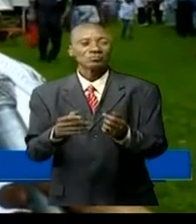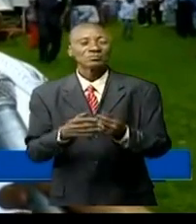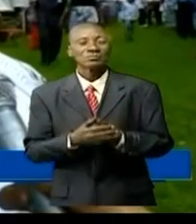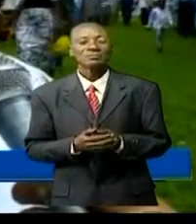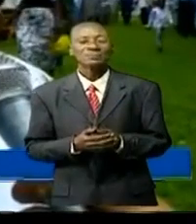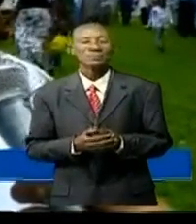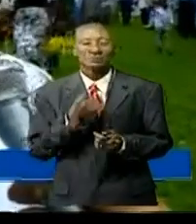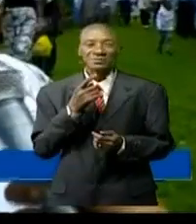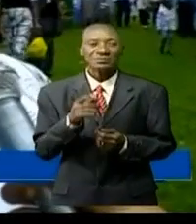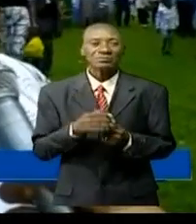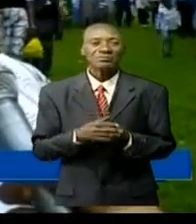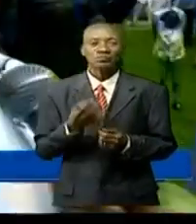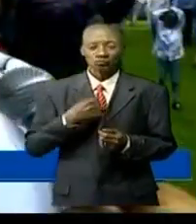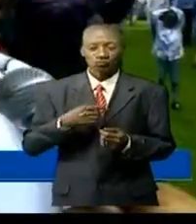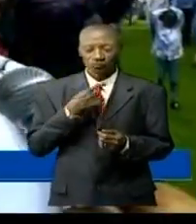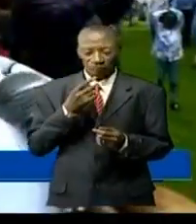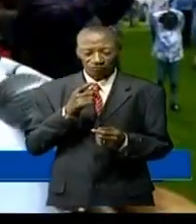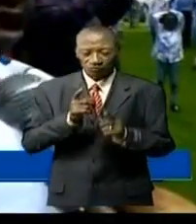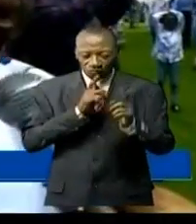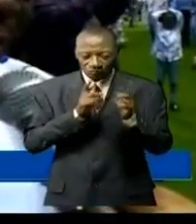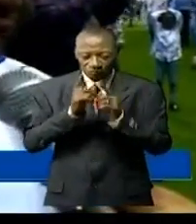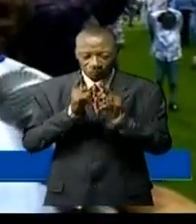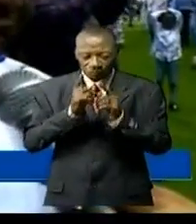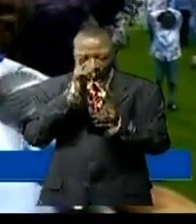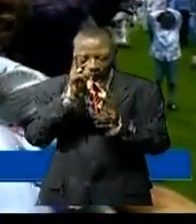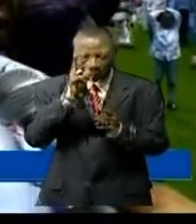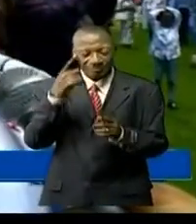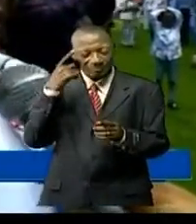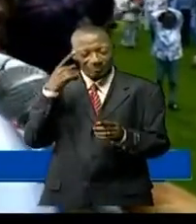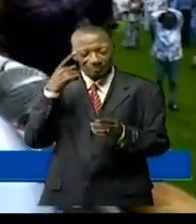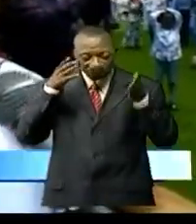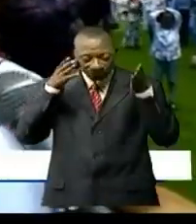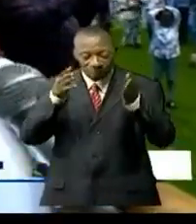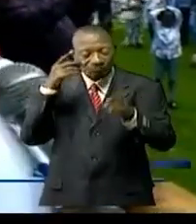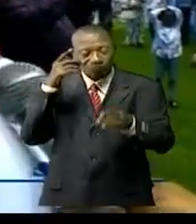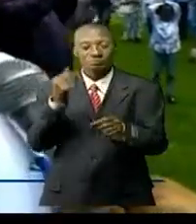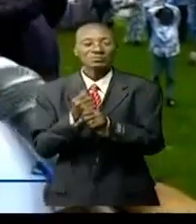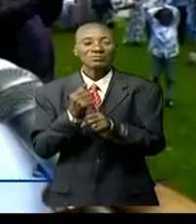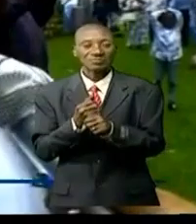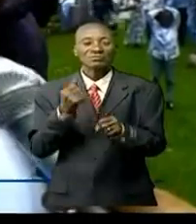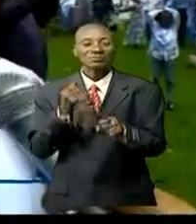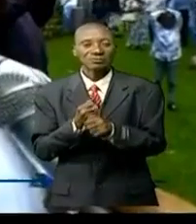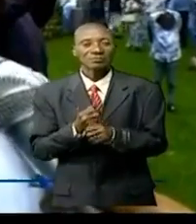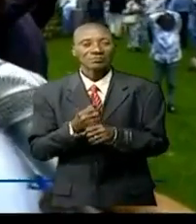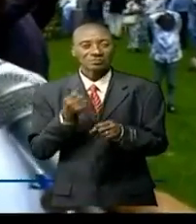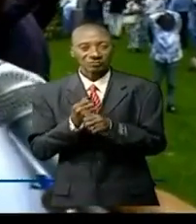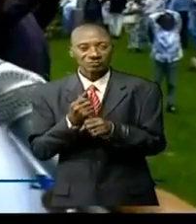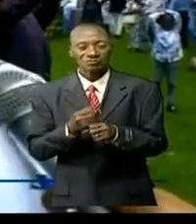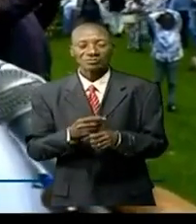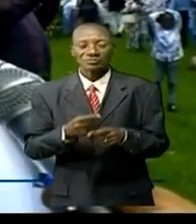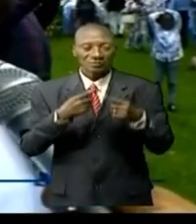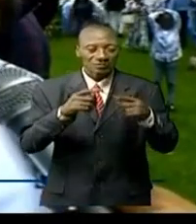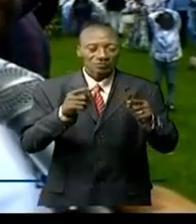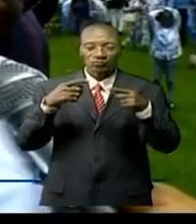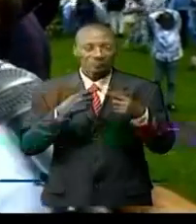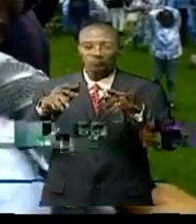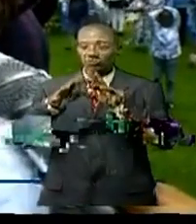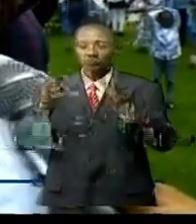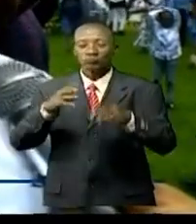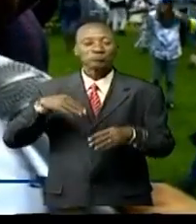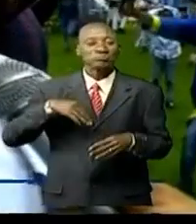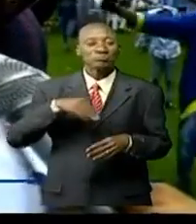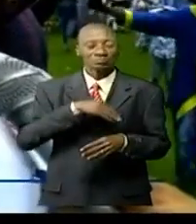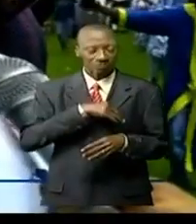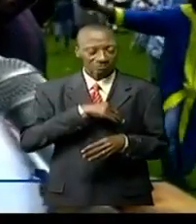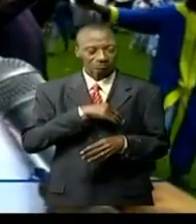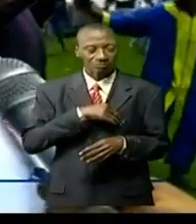sur le travail. Et nous avons sillonné presque partout pour sensibiliser nos membres afin qu'ils puissent se mettre au